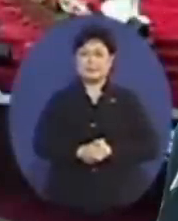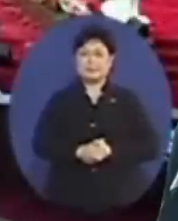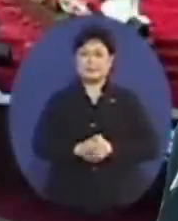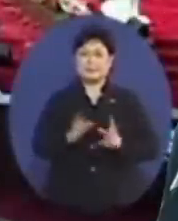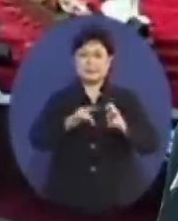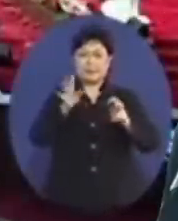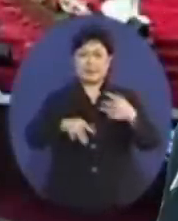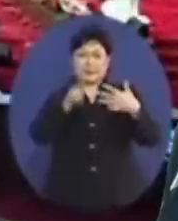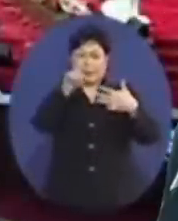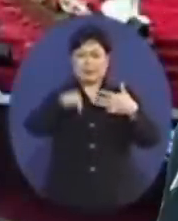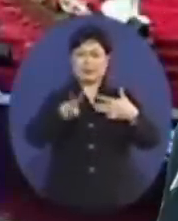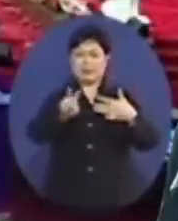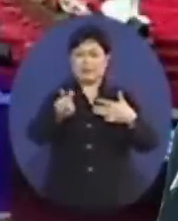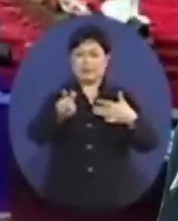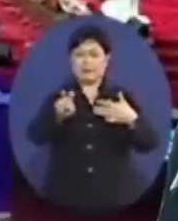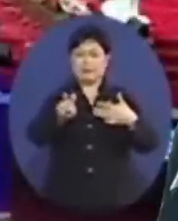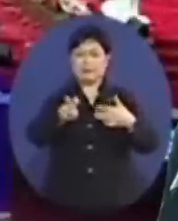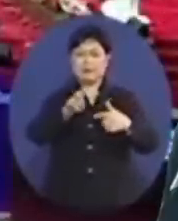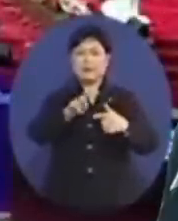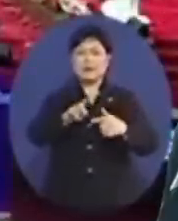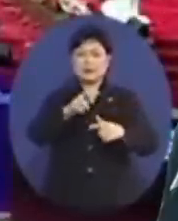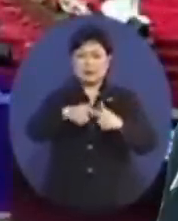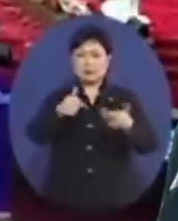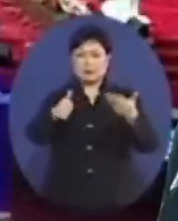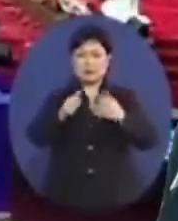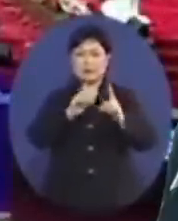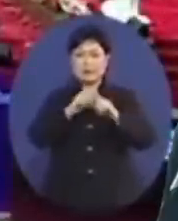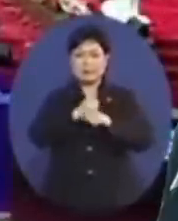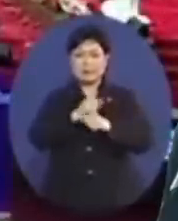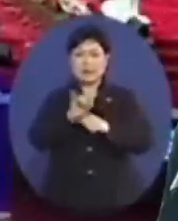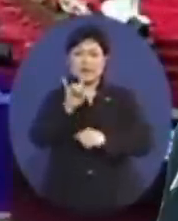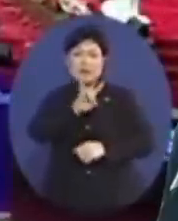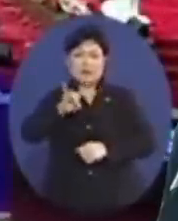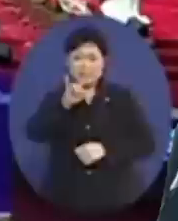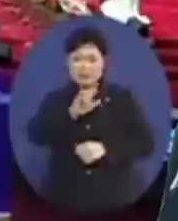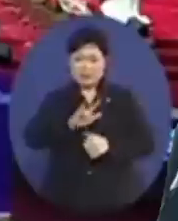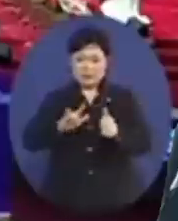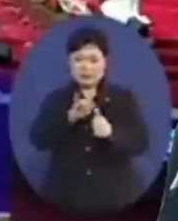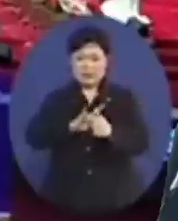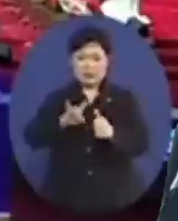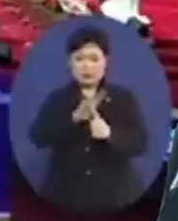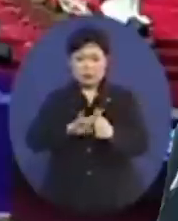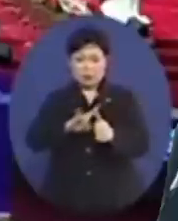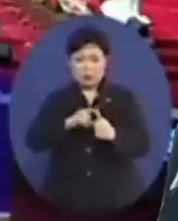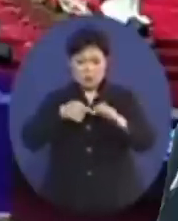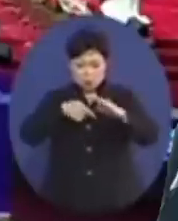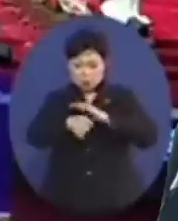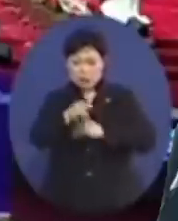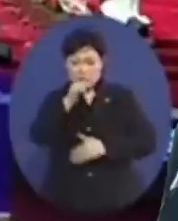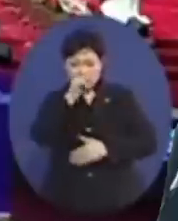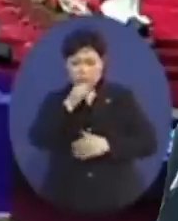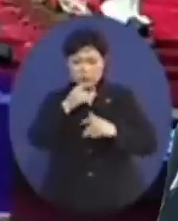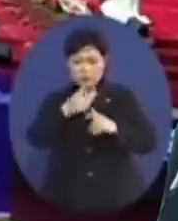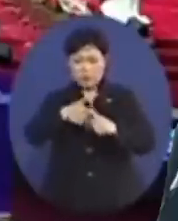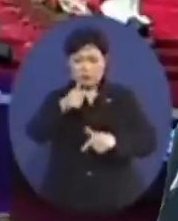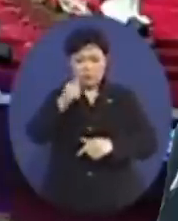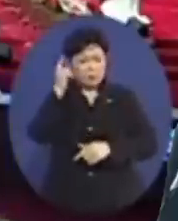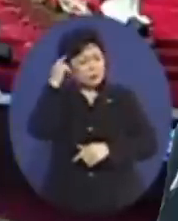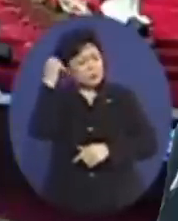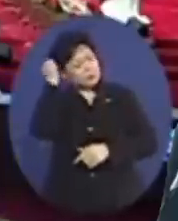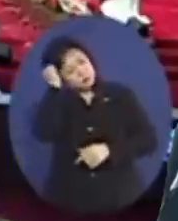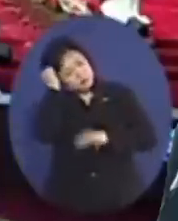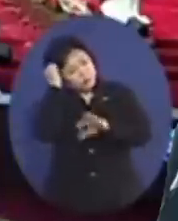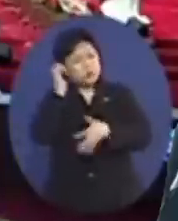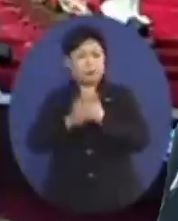마태복음 8장 20절에 예수께서 이르시되 여우도 굴이 있고 공중의 새도 거처가 있을 때 인자는 머리 둘 곳이 없다 하시더라. 이 가난하고